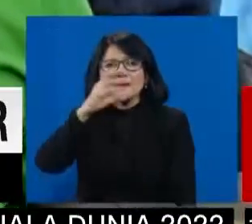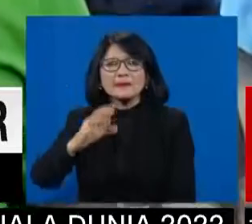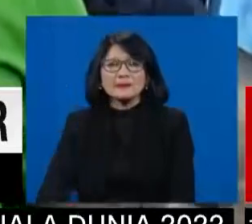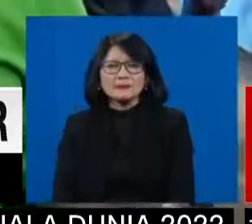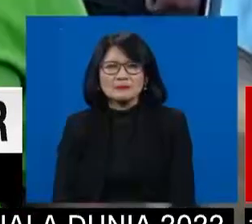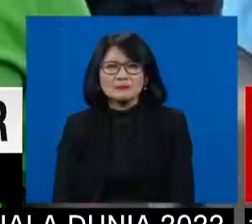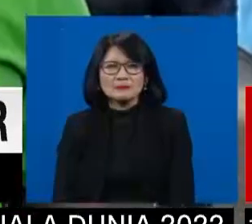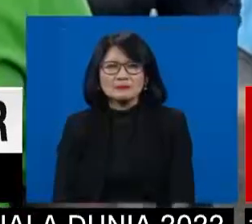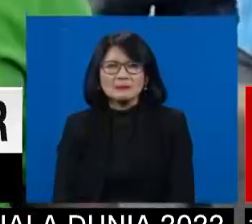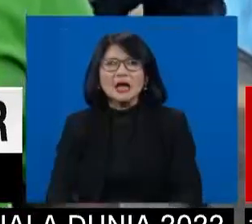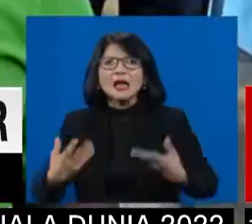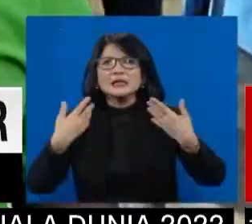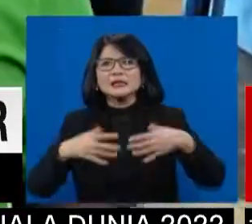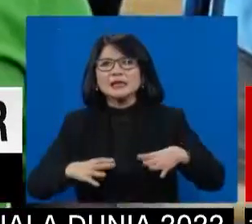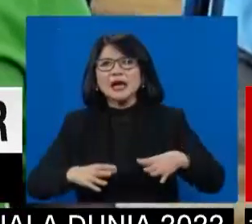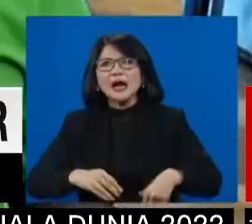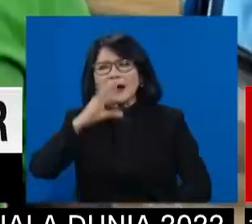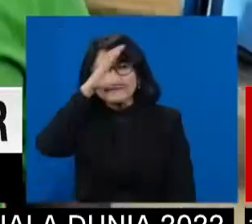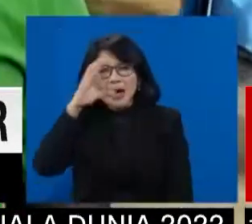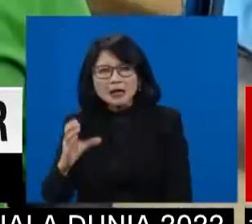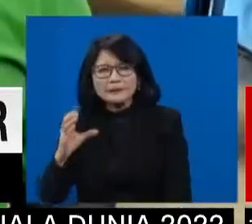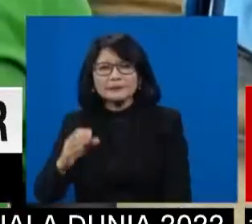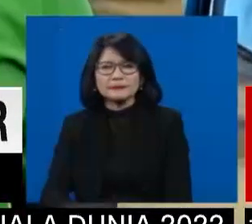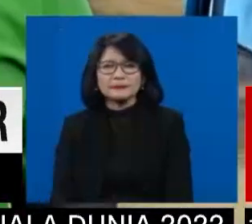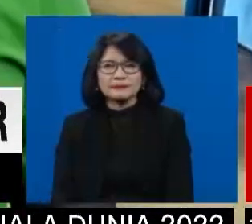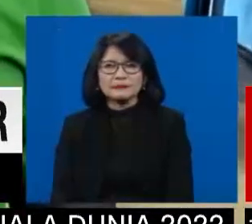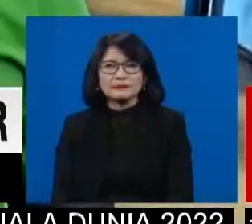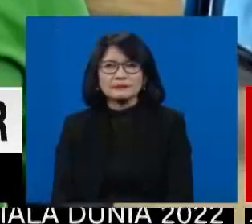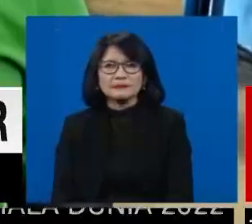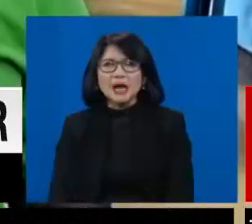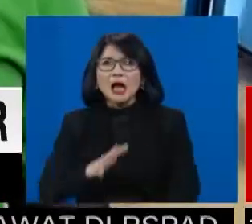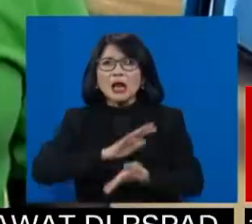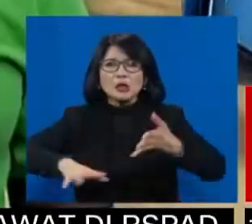Habis maghrib itu aja hujan, waktu hujan gede itu.